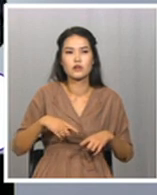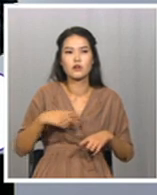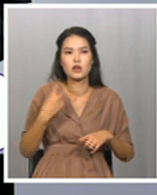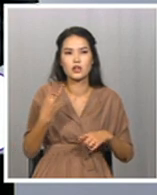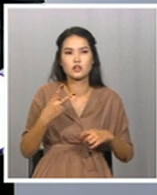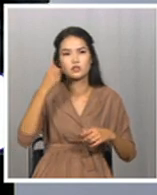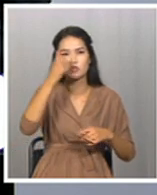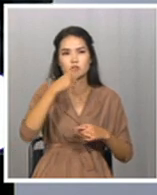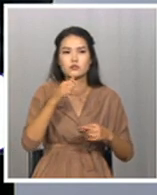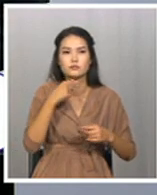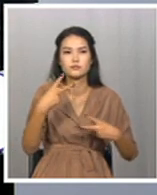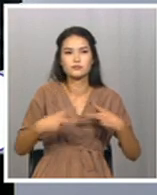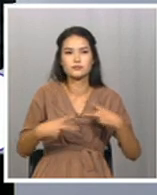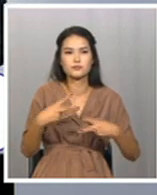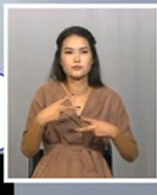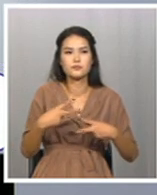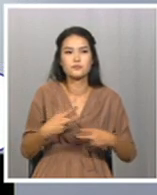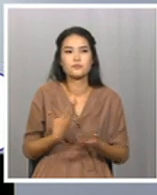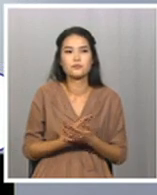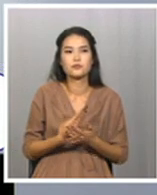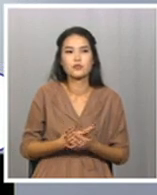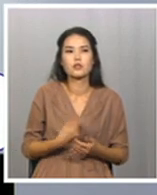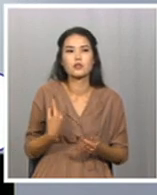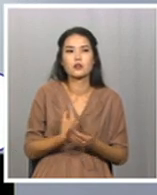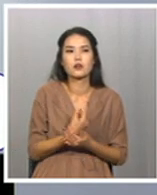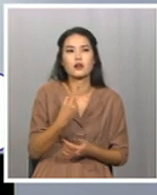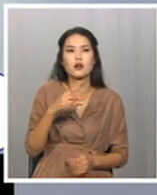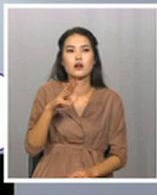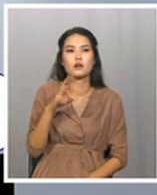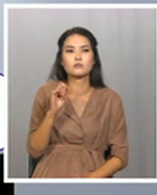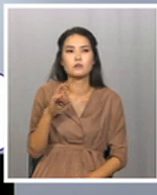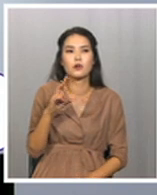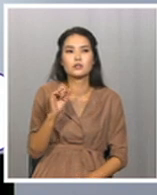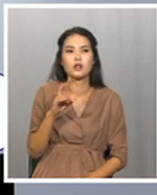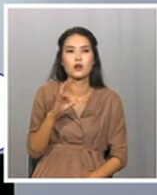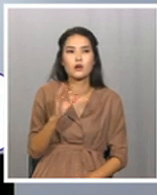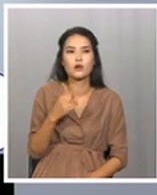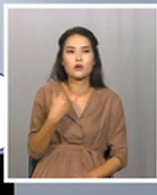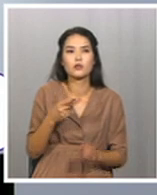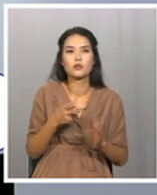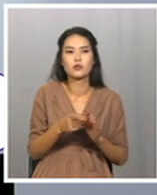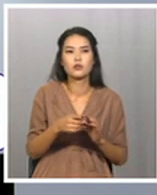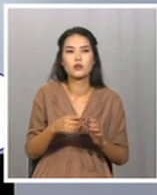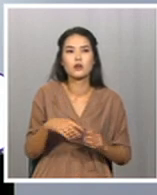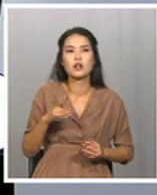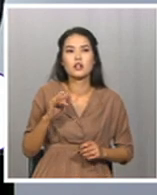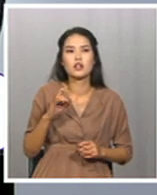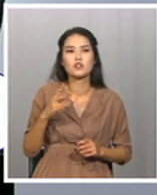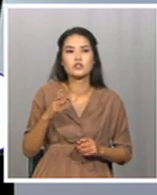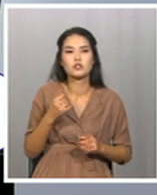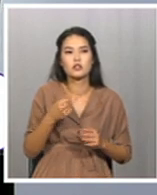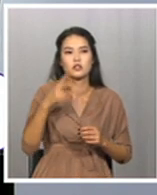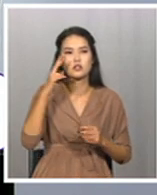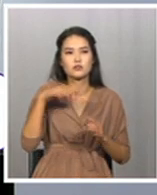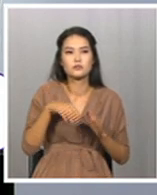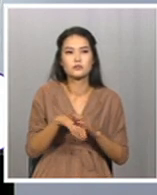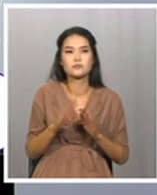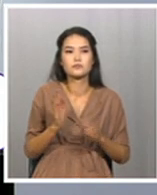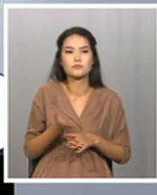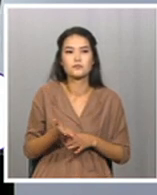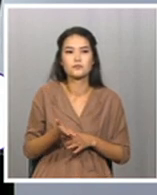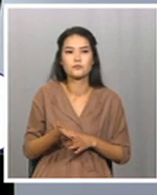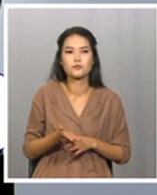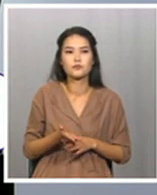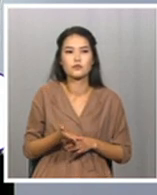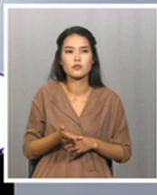бір-бірімен салыстырып көрейік. Мысалы, алғашқы үштікте Монако, Лихтенштейн, Люксембург мемлекеттері тұр.